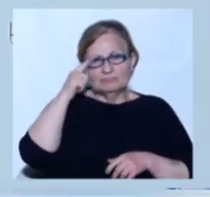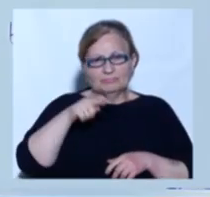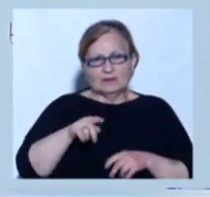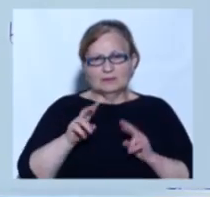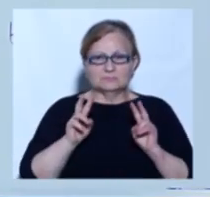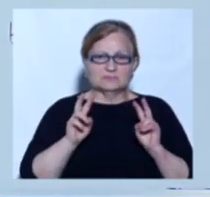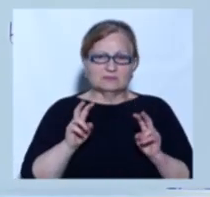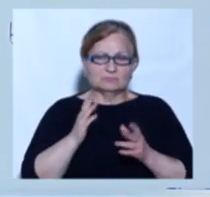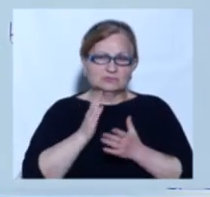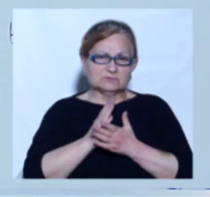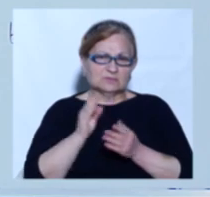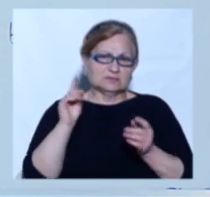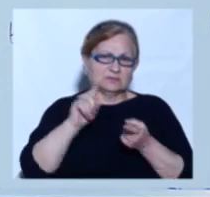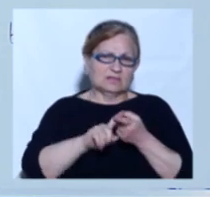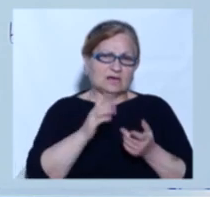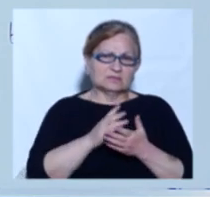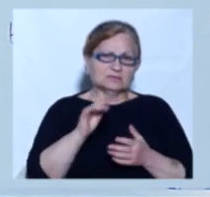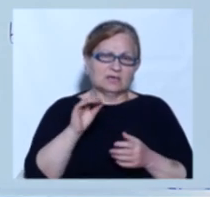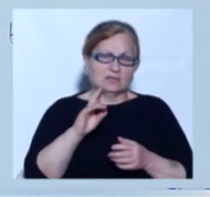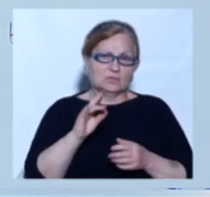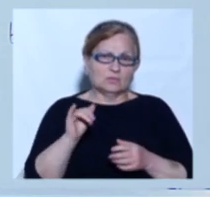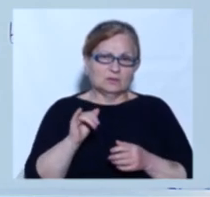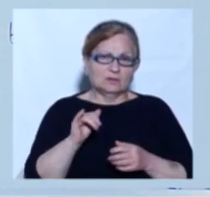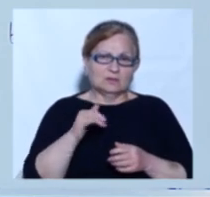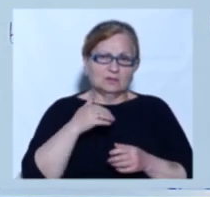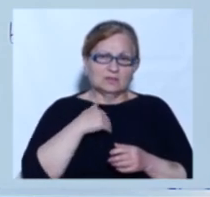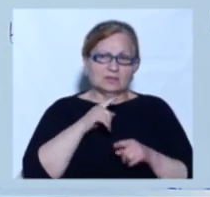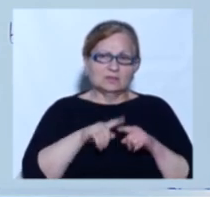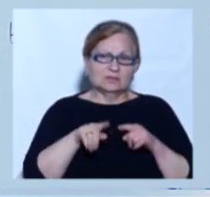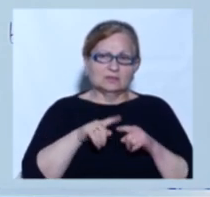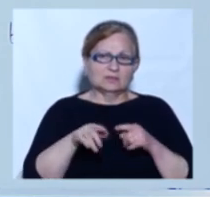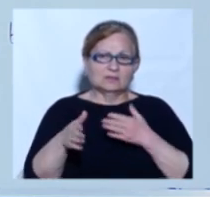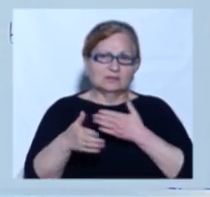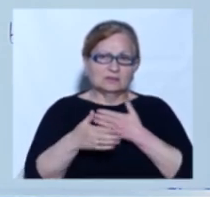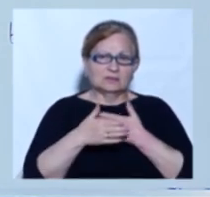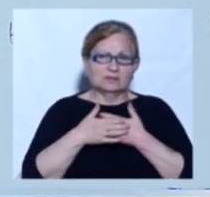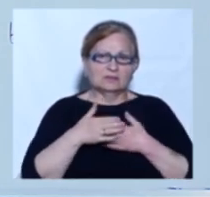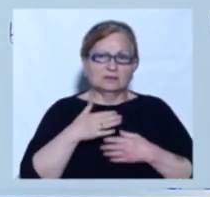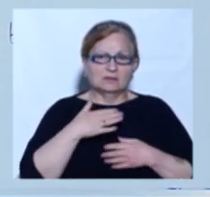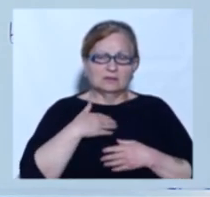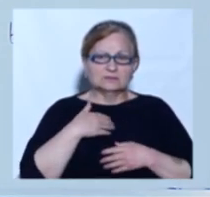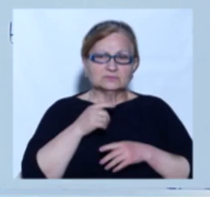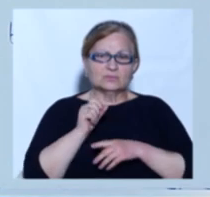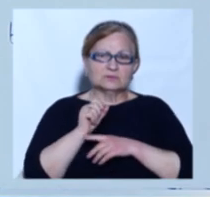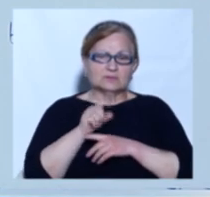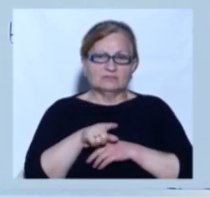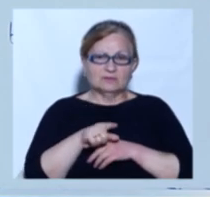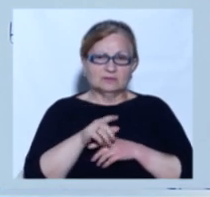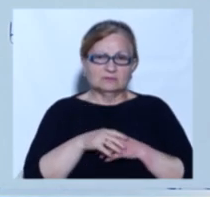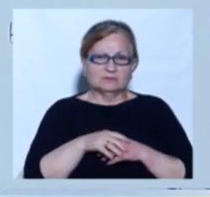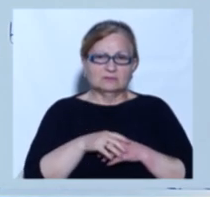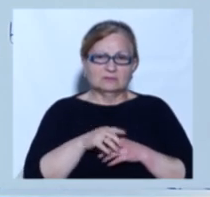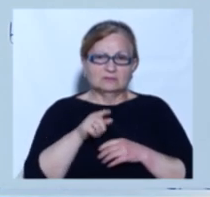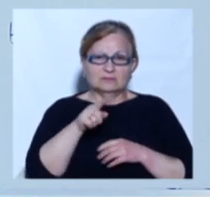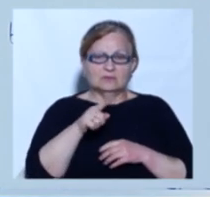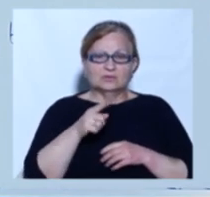არის ეს ჰაიკუ. ახლა ნელ-ნელა მივუახლოვდეთ ჩვენს დავალებას, შენ